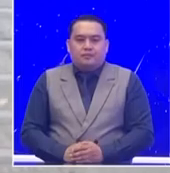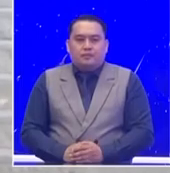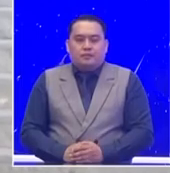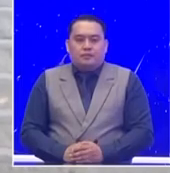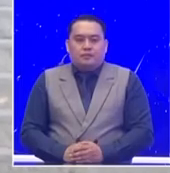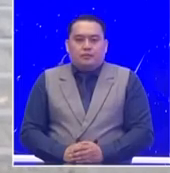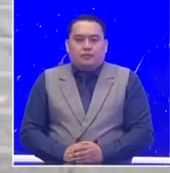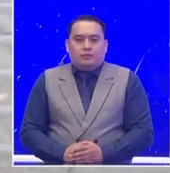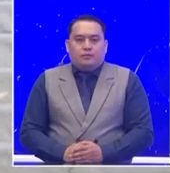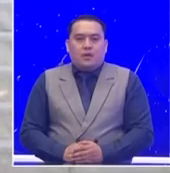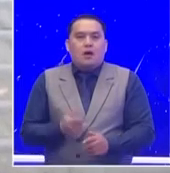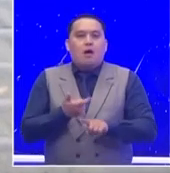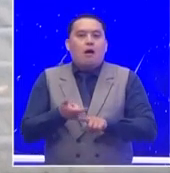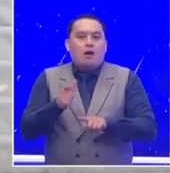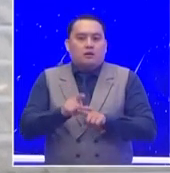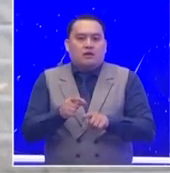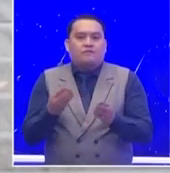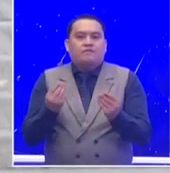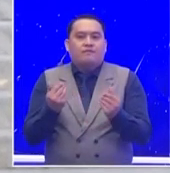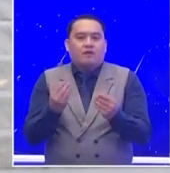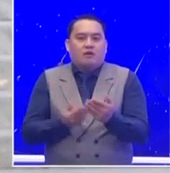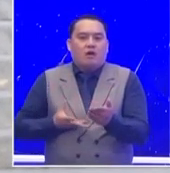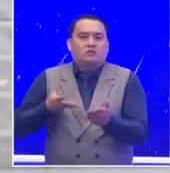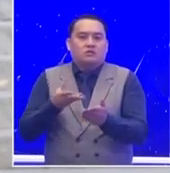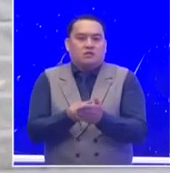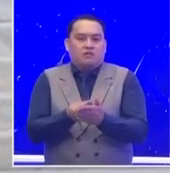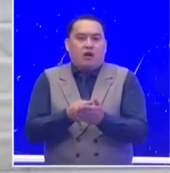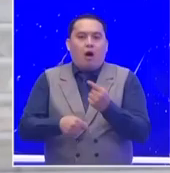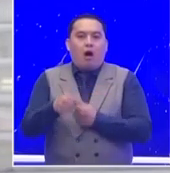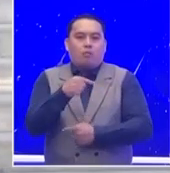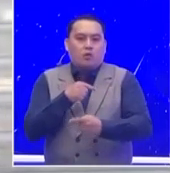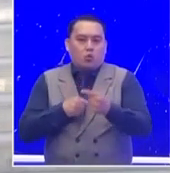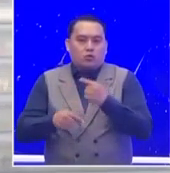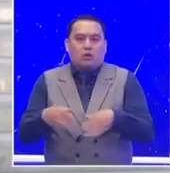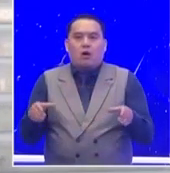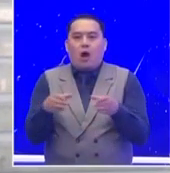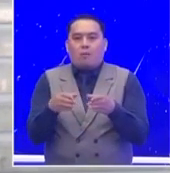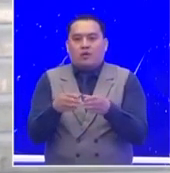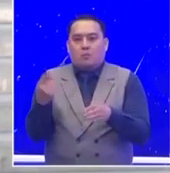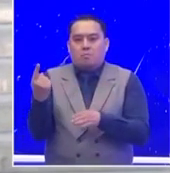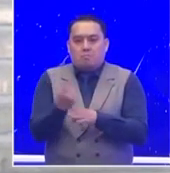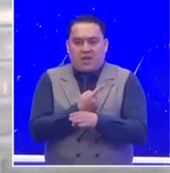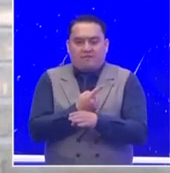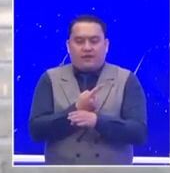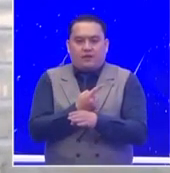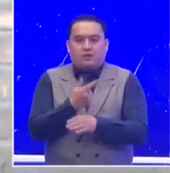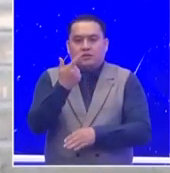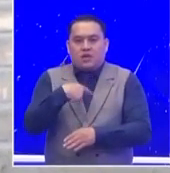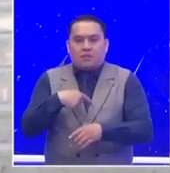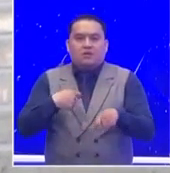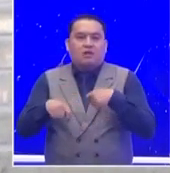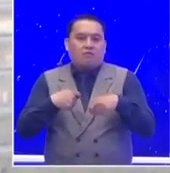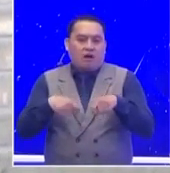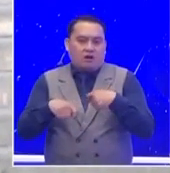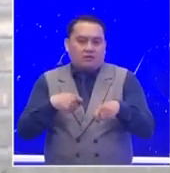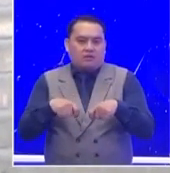получается финансирование в обороты компаний. как в первую очередь, это самих товаропроизводителей,